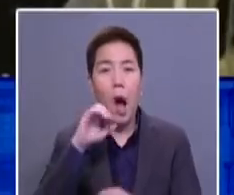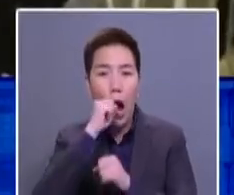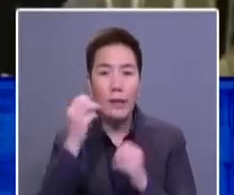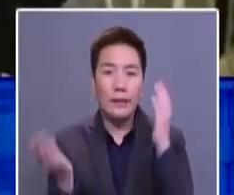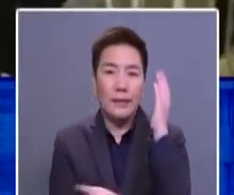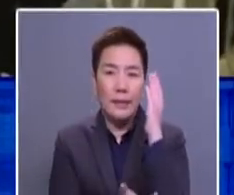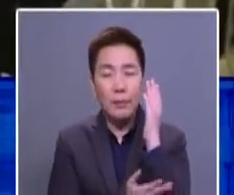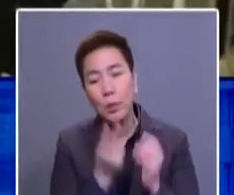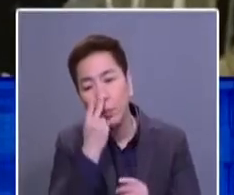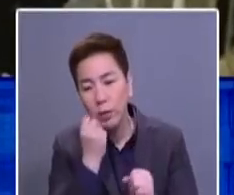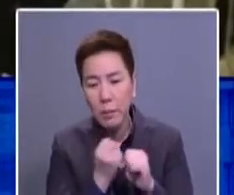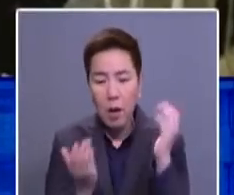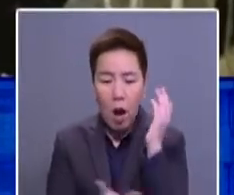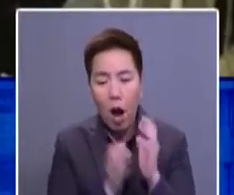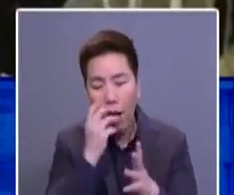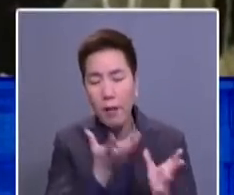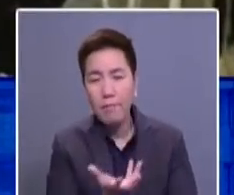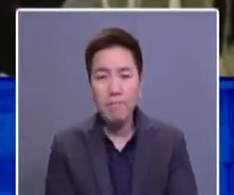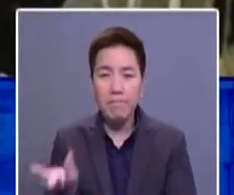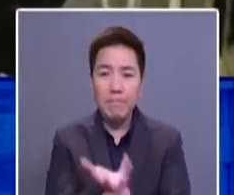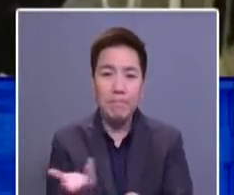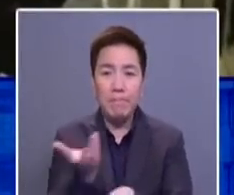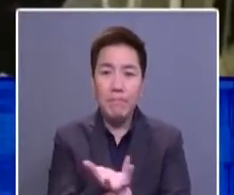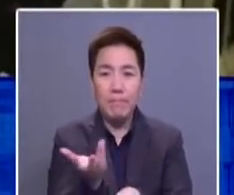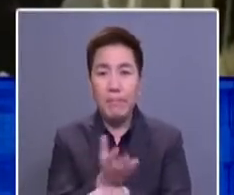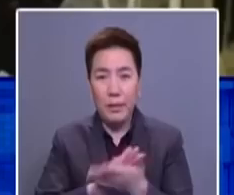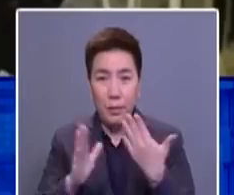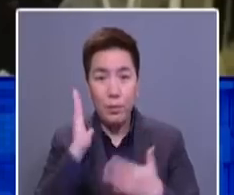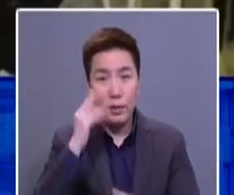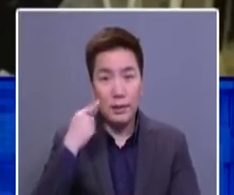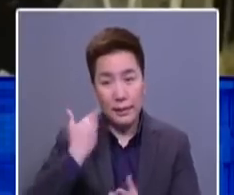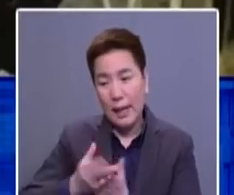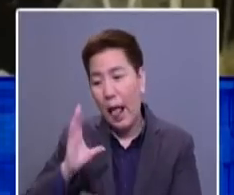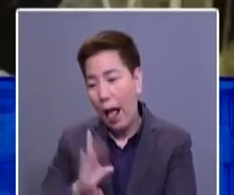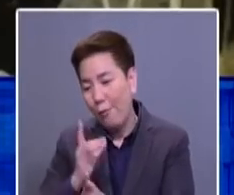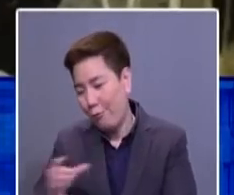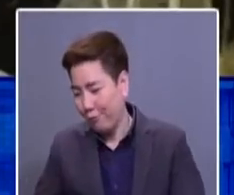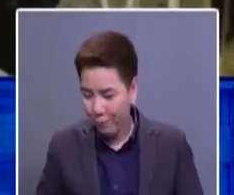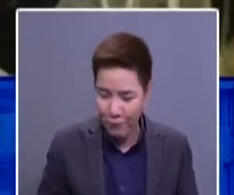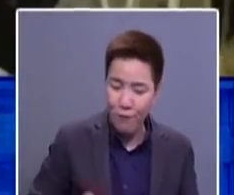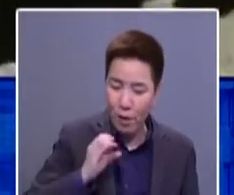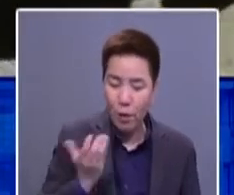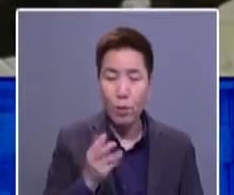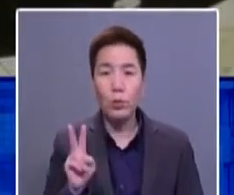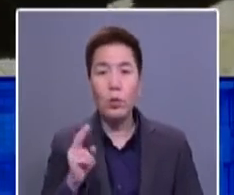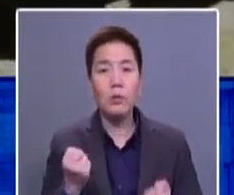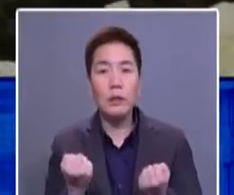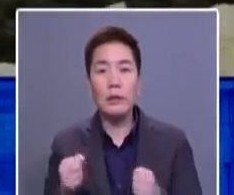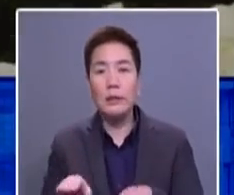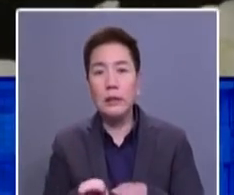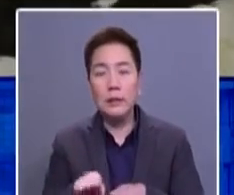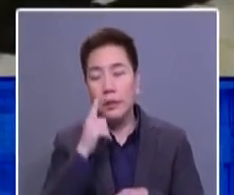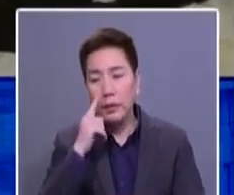อ้อยนะคือไปดูนะแล้วก็ขนอ้อยขึ้นท้ายรถบรรทุก 6ล้อสามีเนี่ยก็ซื้อเหล้าไปดื่มด้วยลูกสาวกับลูกเขยก็ขับรถ